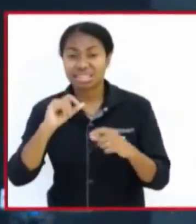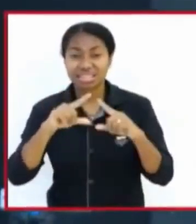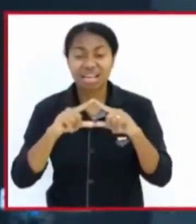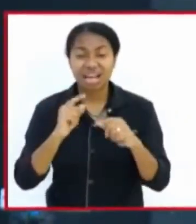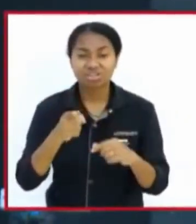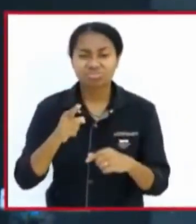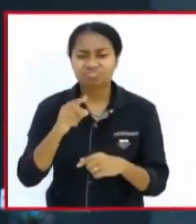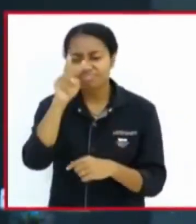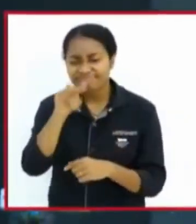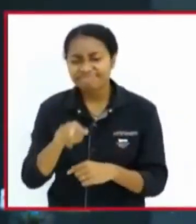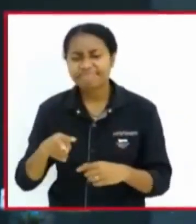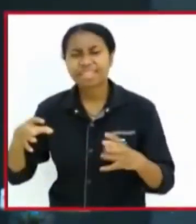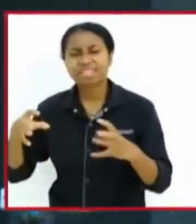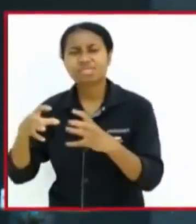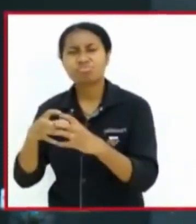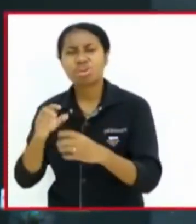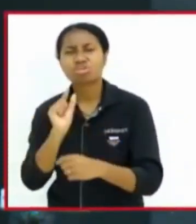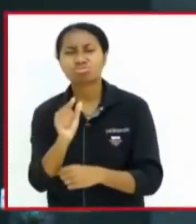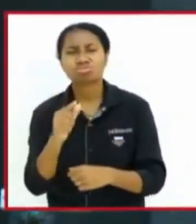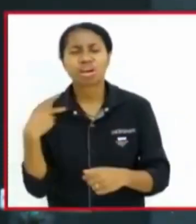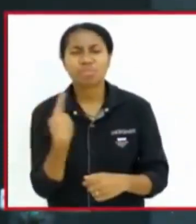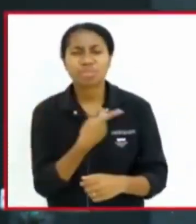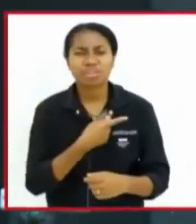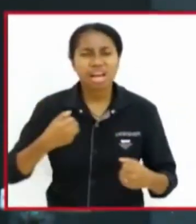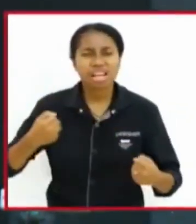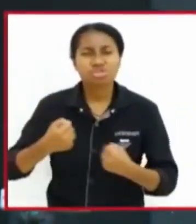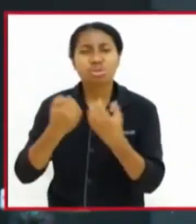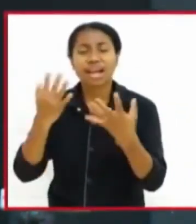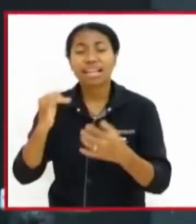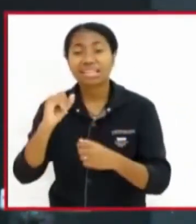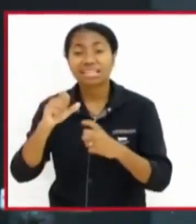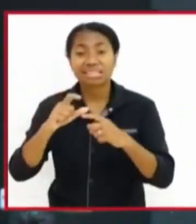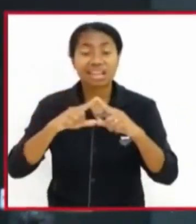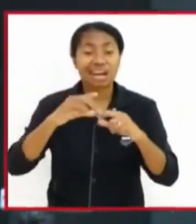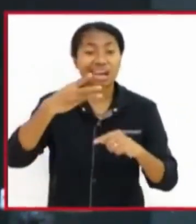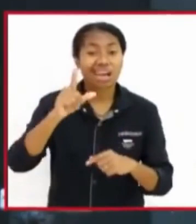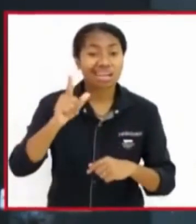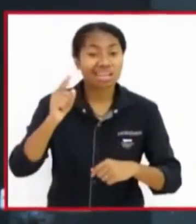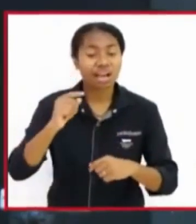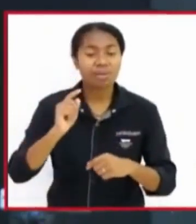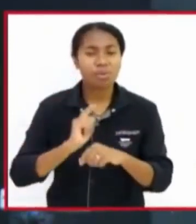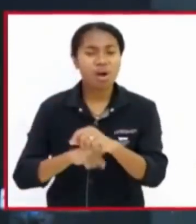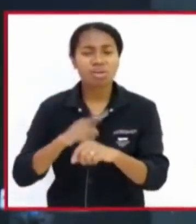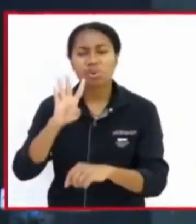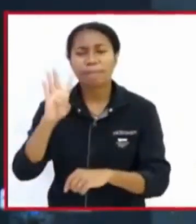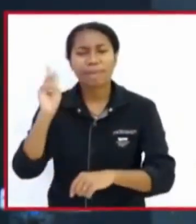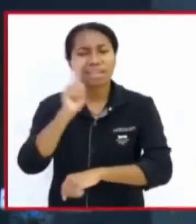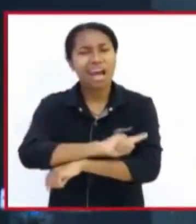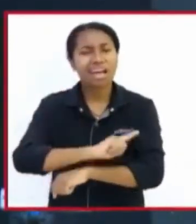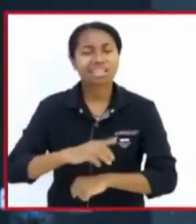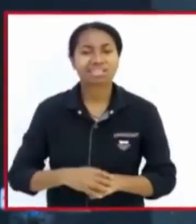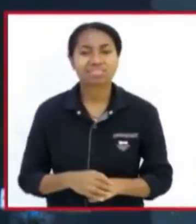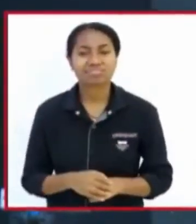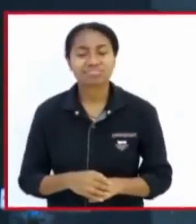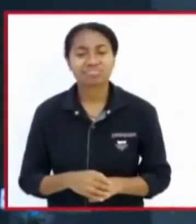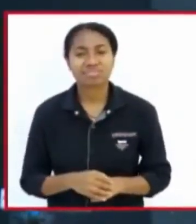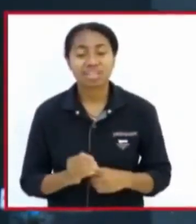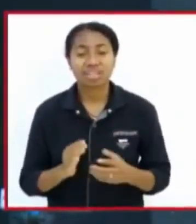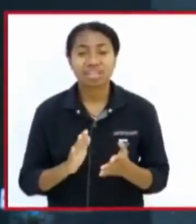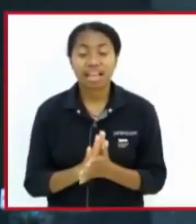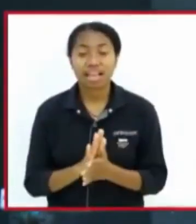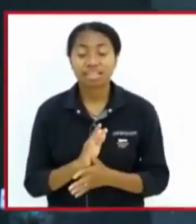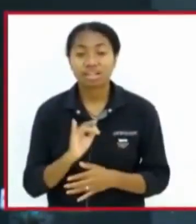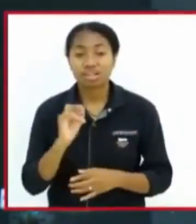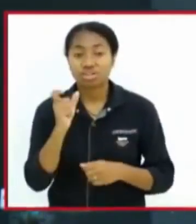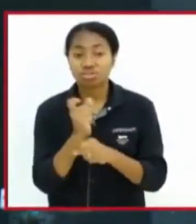kesimpulannya kami akan menghancurkan Israel dalam 4 hari Menurut Syria dan juga